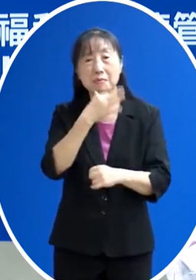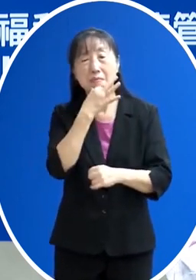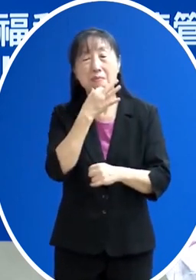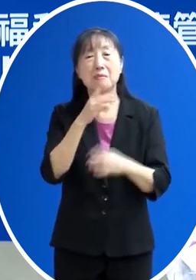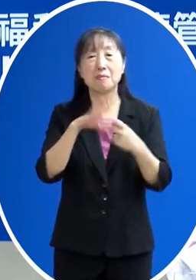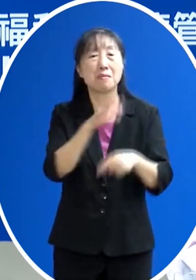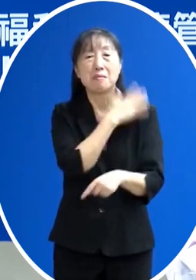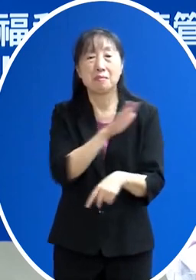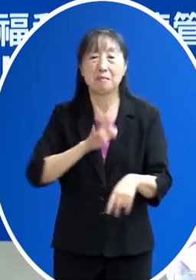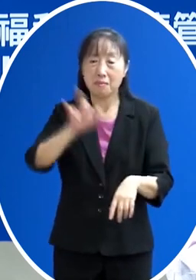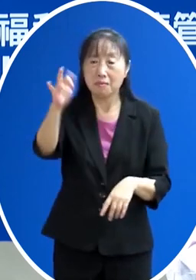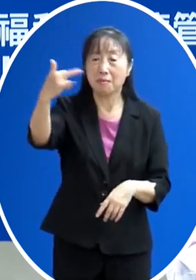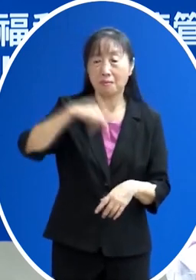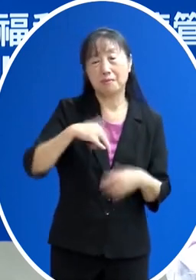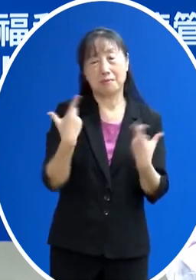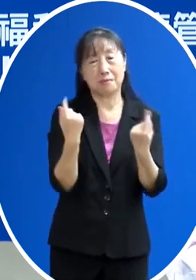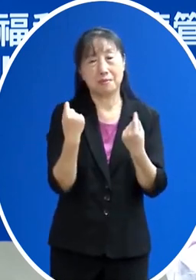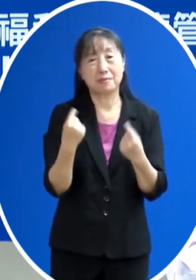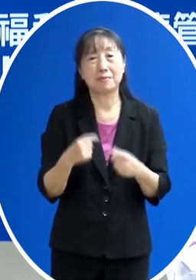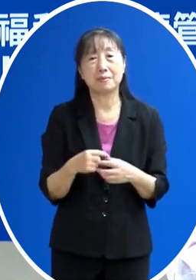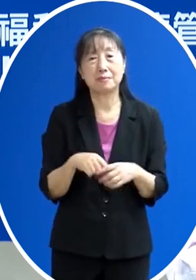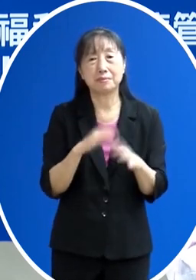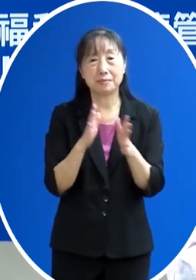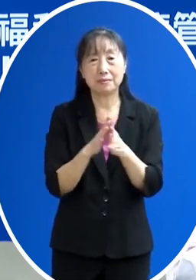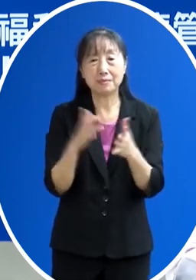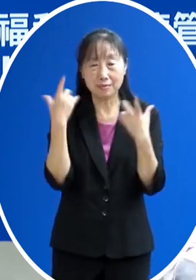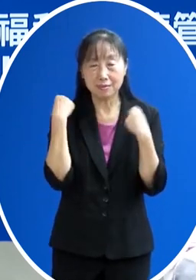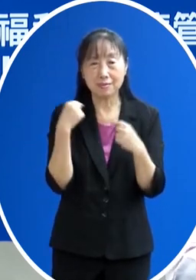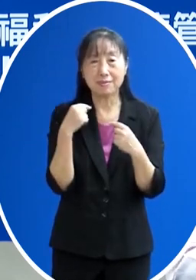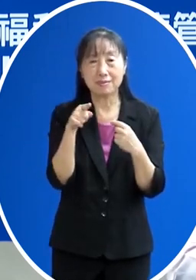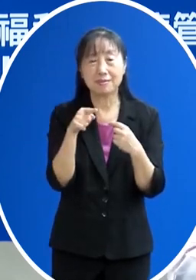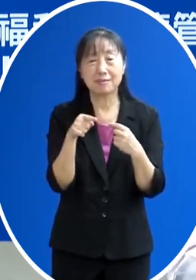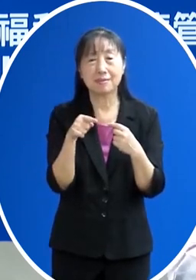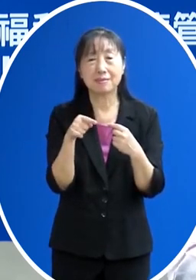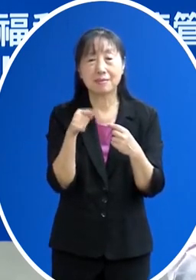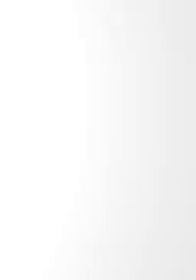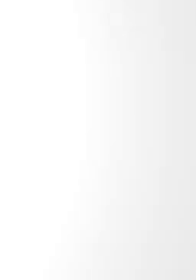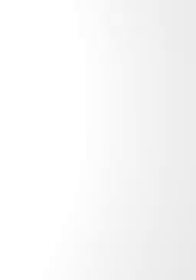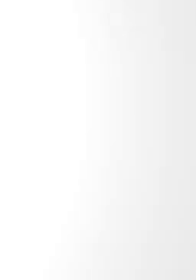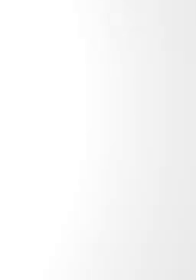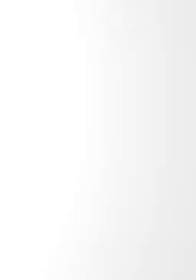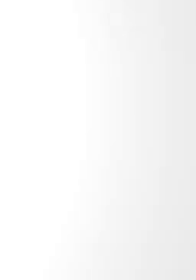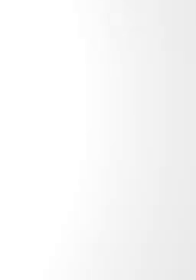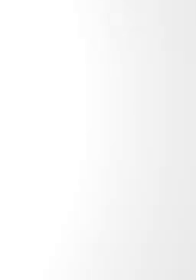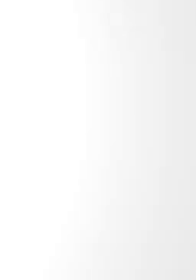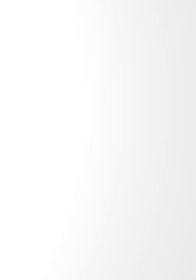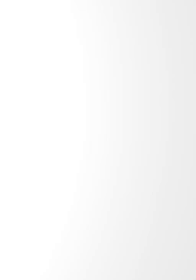是出境和入境都会受到就是最少的影响